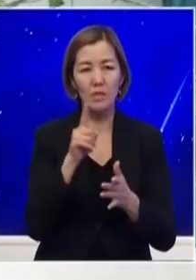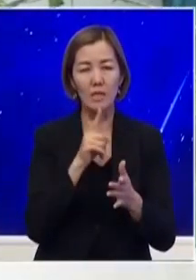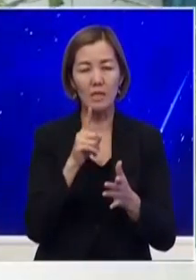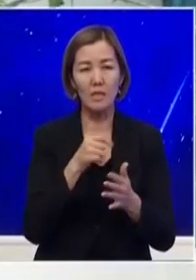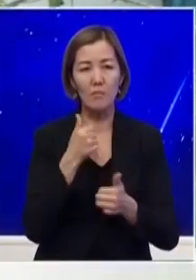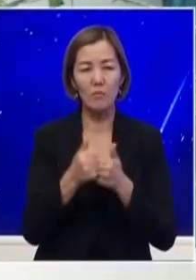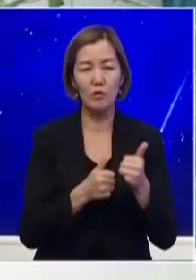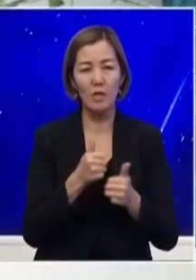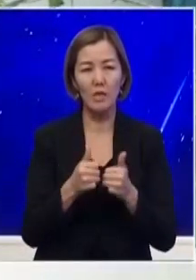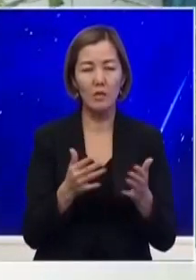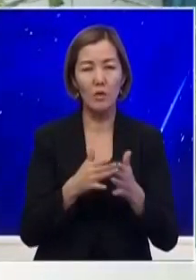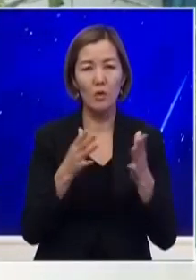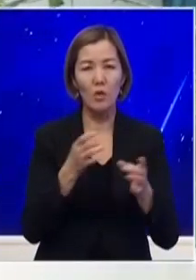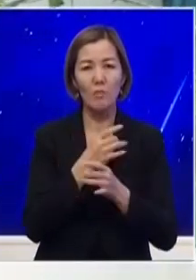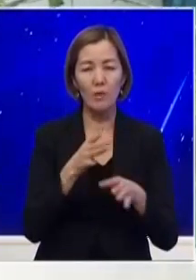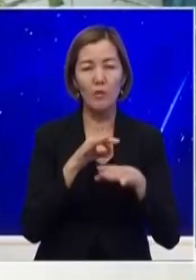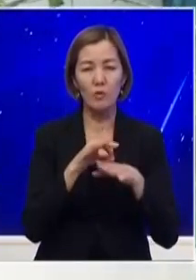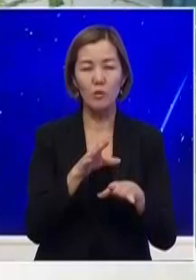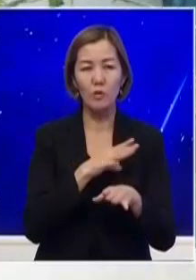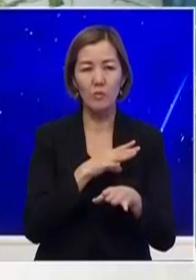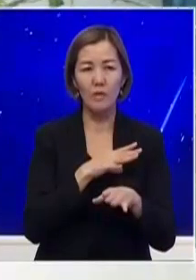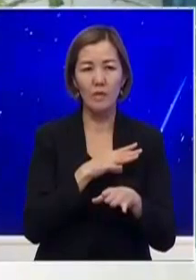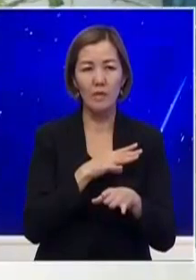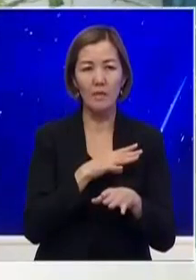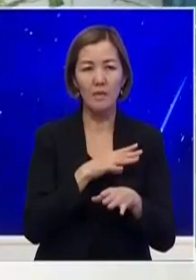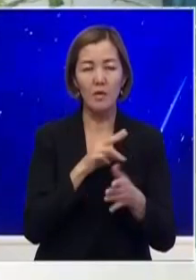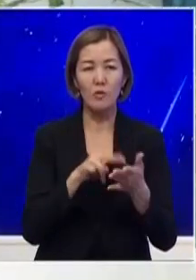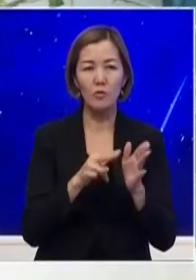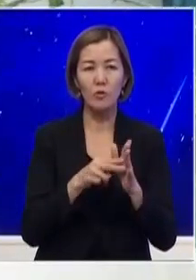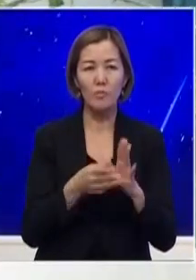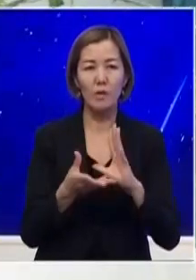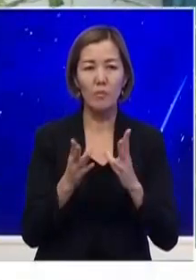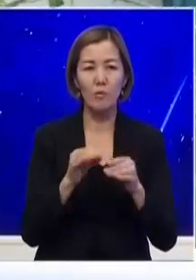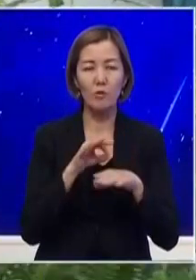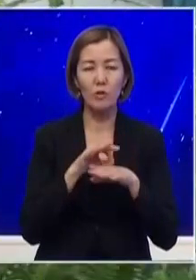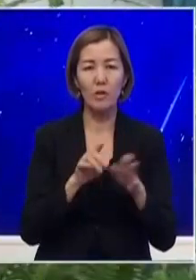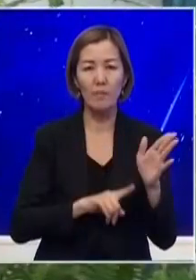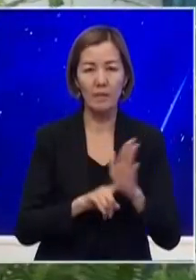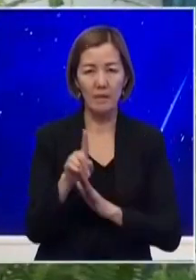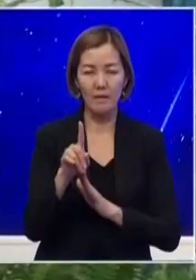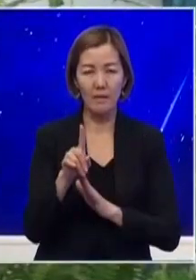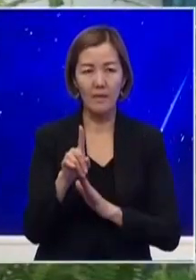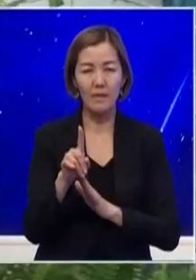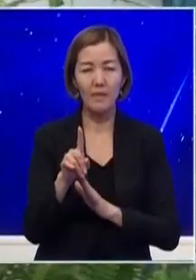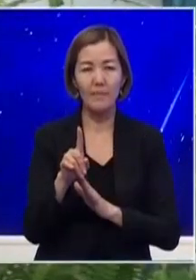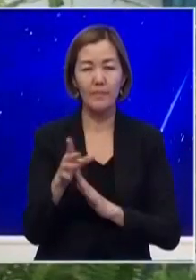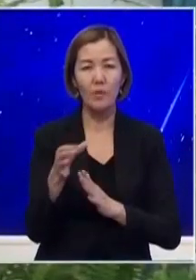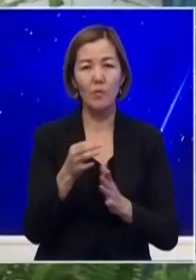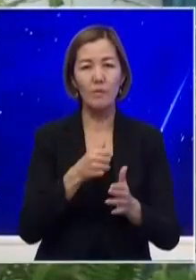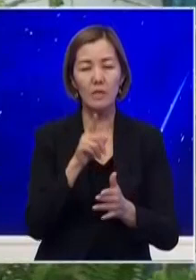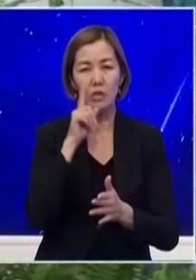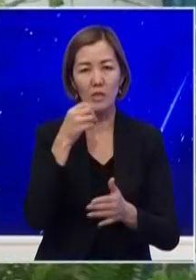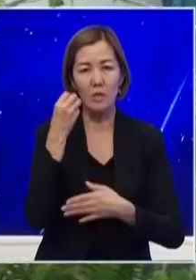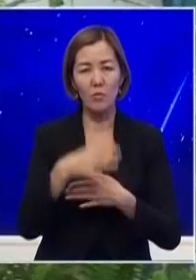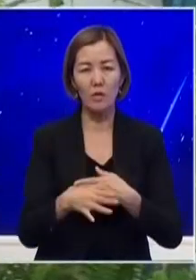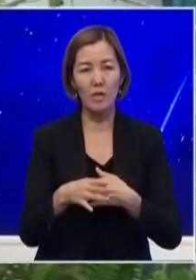мүшәйрасы үлкен мерейтой аясында жүргізіліп жатқан кешенді шаралардың тұсаукесер алғашқысы болып есептеледі. Облыстық жастар орталығы